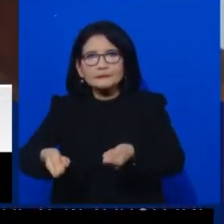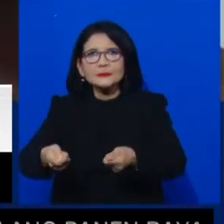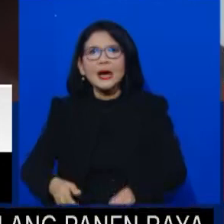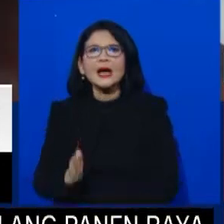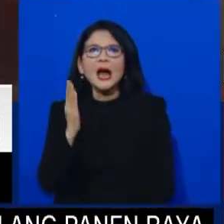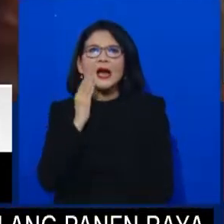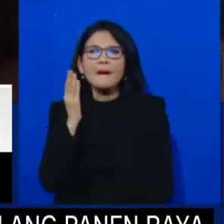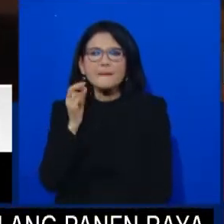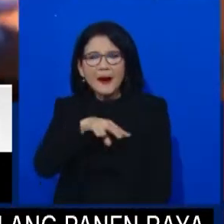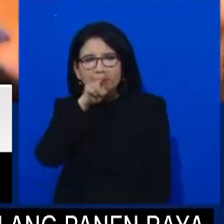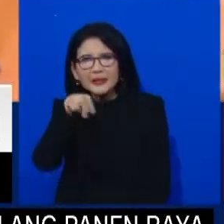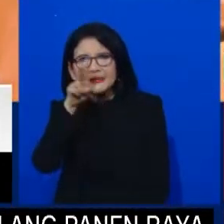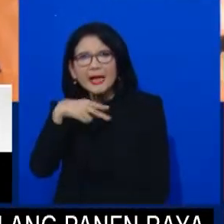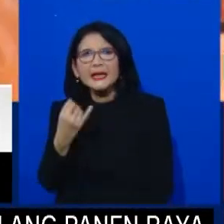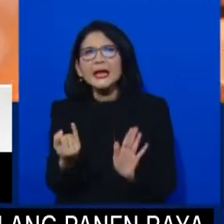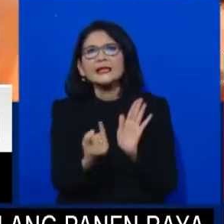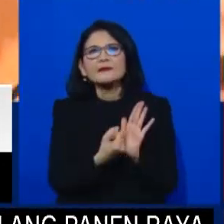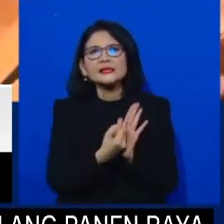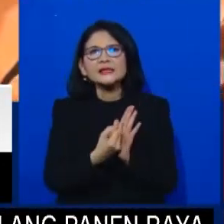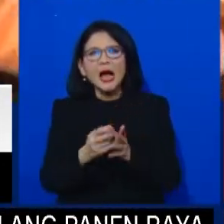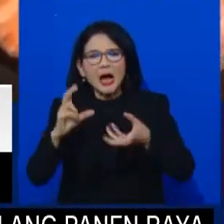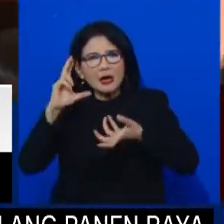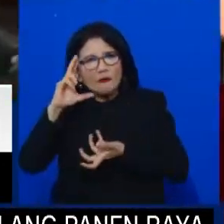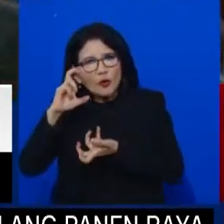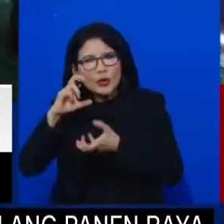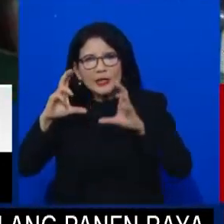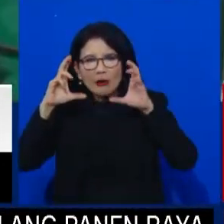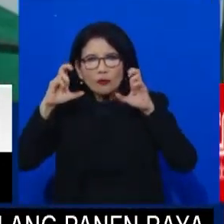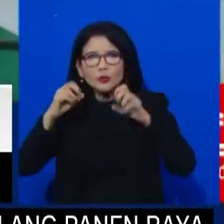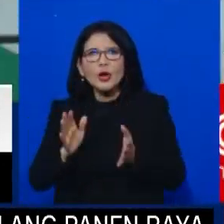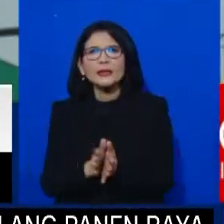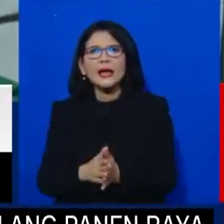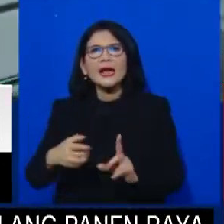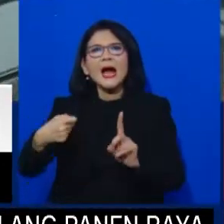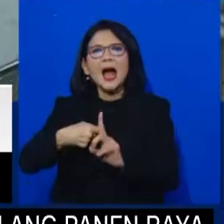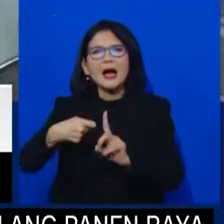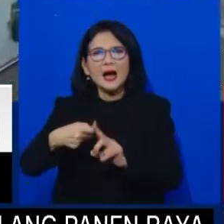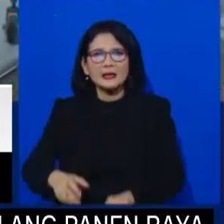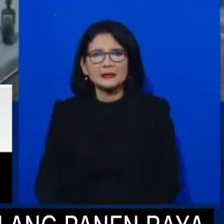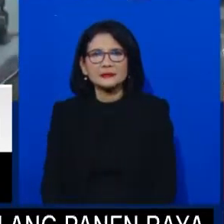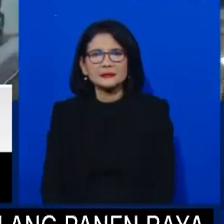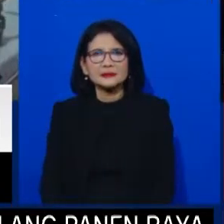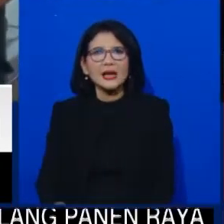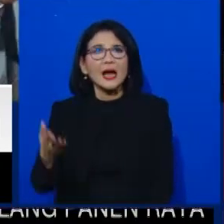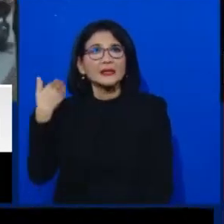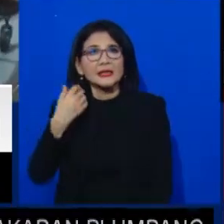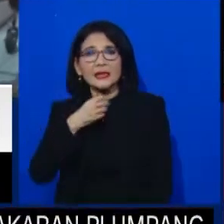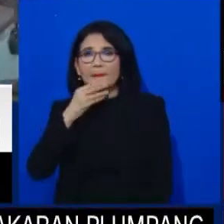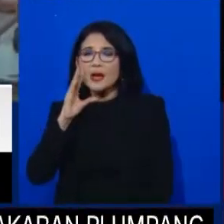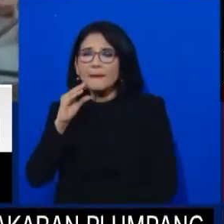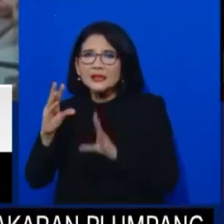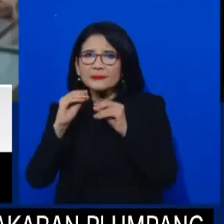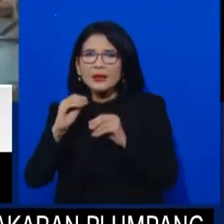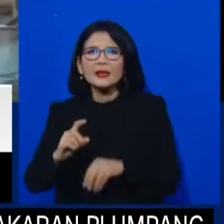atau identifikasi, diantaranya membawa foto, kemudian KK. Namun tadi kami juga sempat berbincang kepada salah